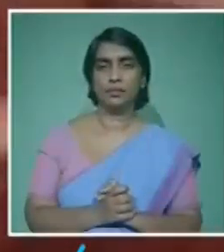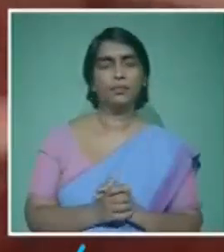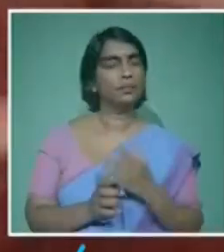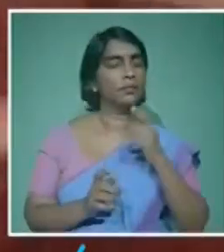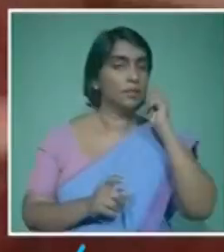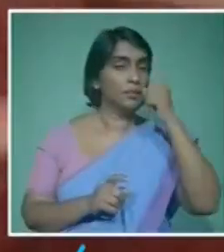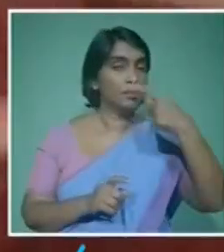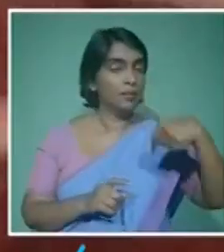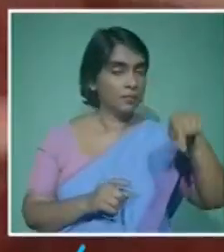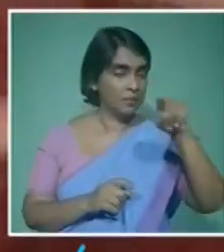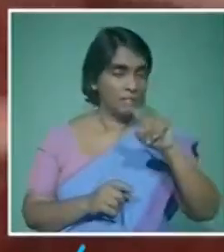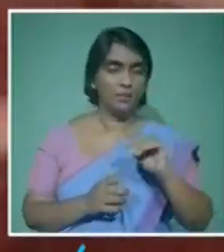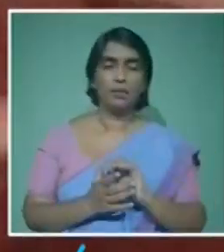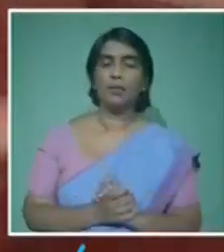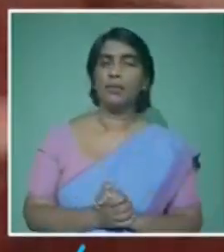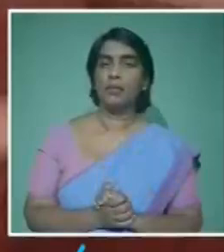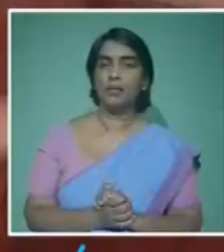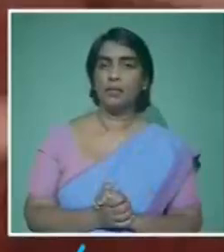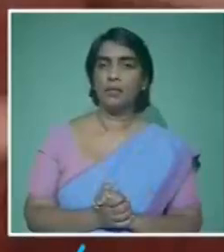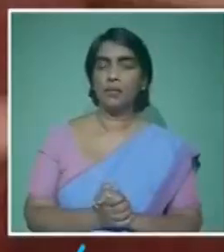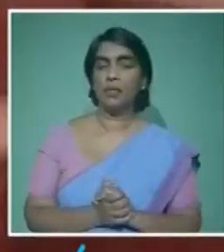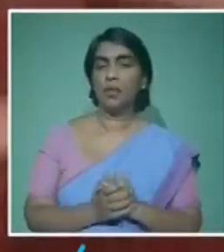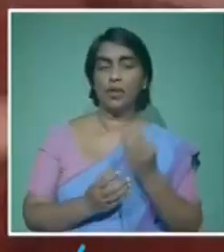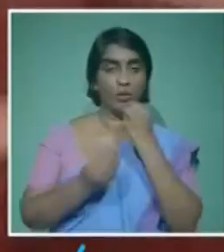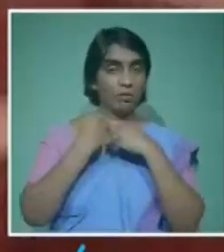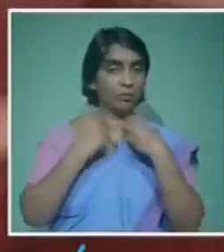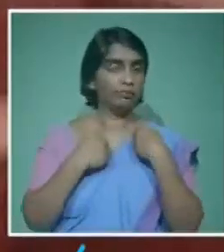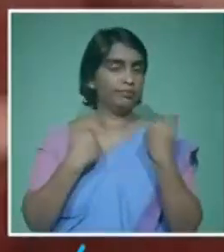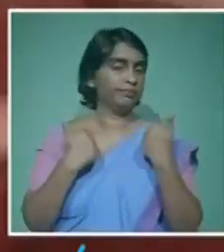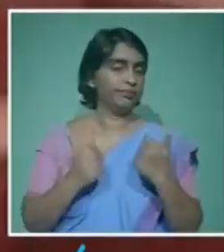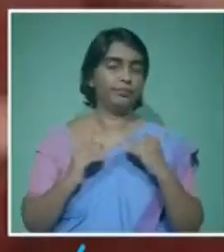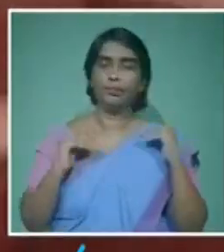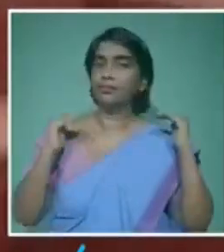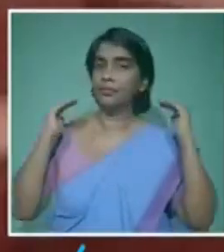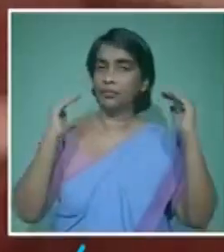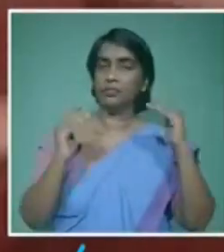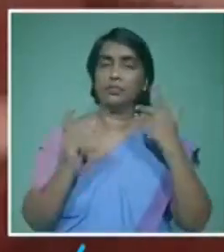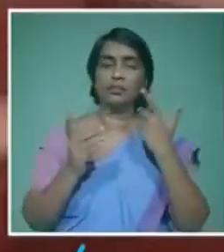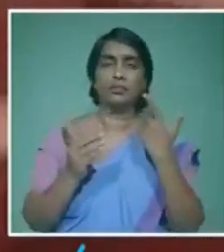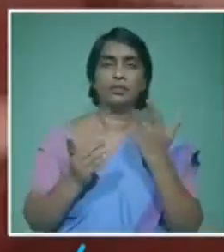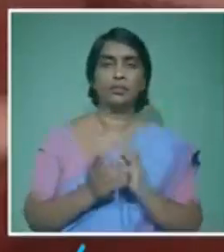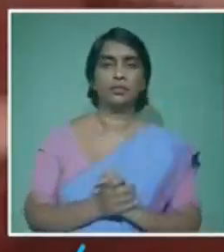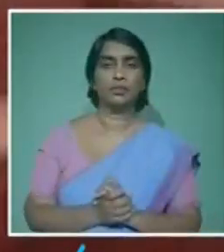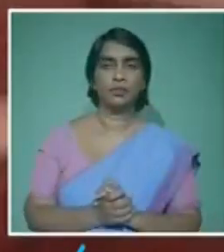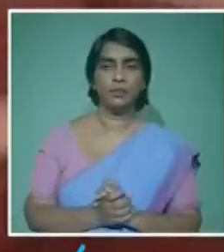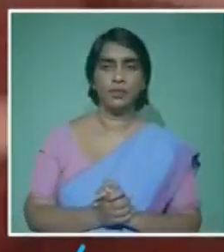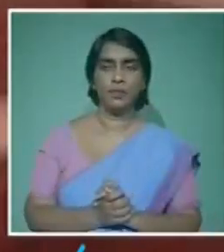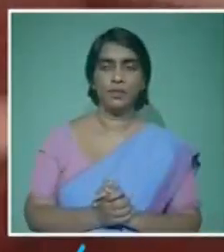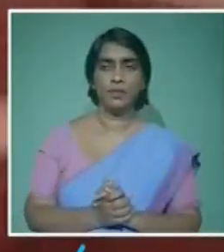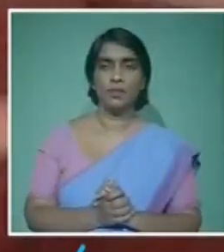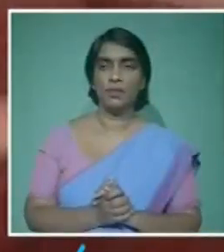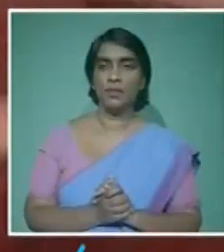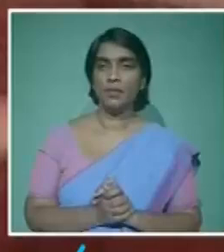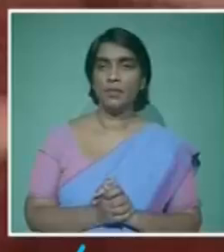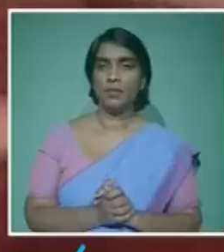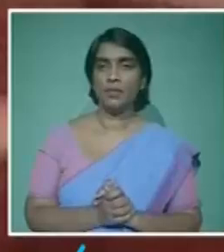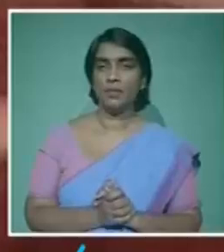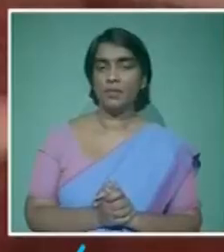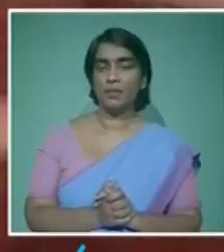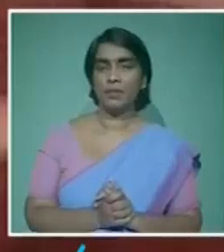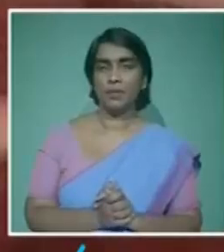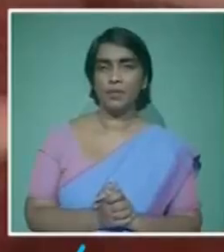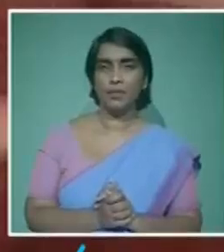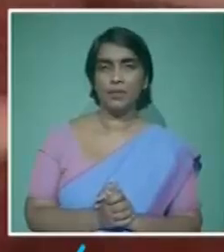மேம்பாடு, வாழ்வாதாரங்கள் விருத்தி, அதிக அளவிலான அந்நிய செலவாணியை ஈட்டல் போன்ற இலக்குகளை